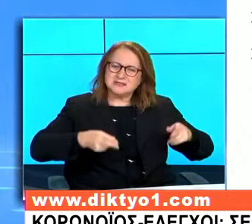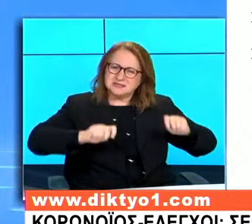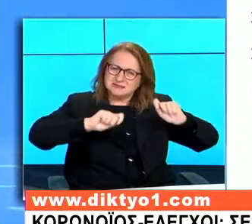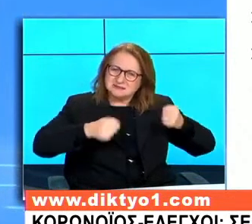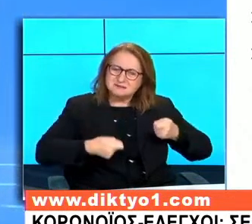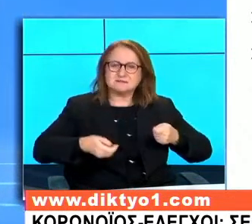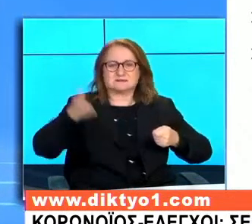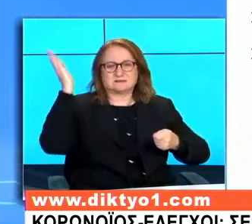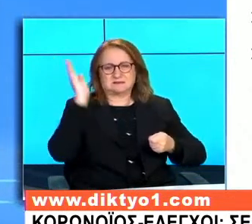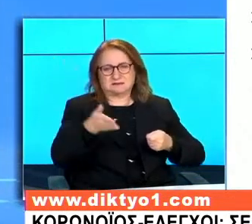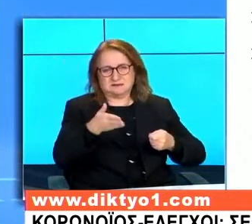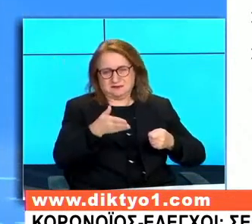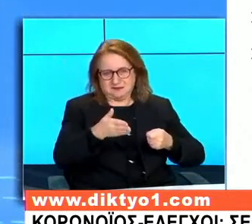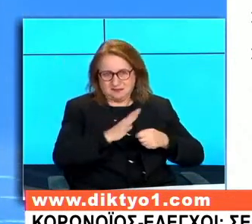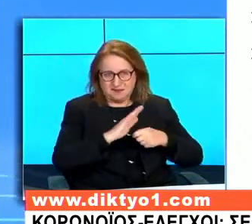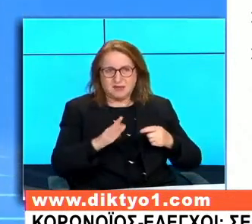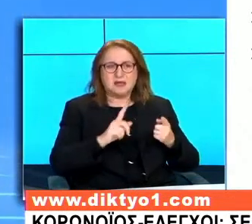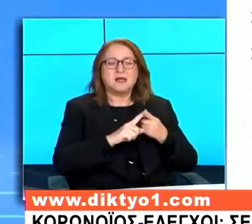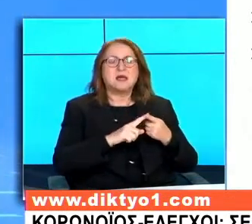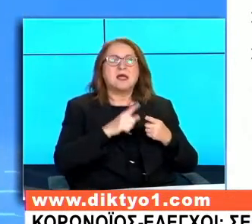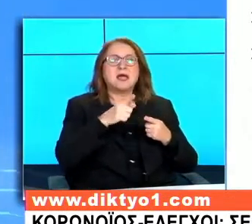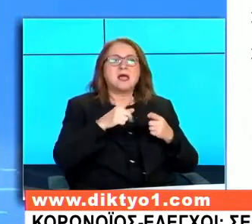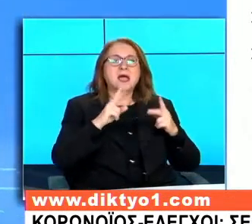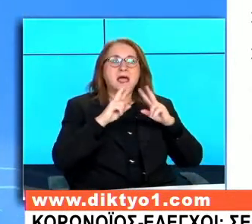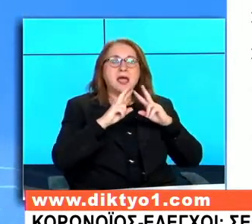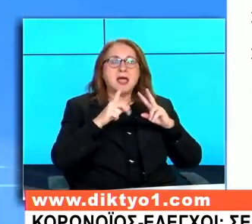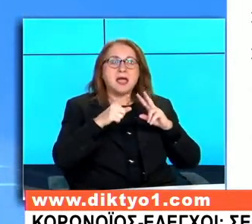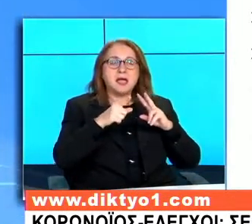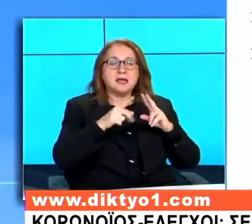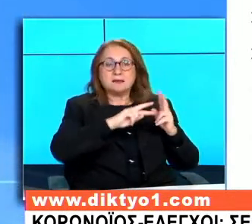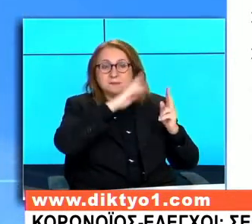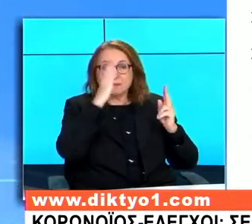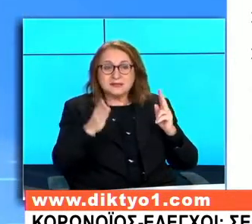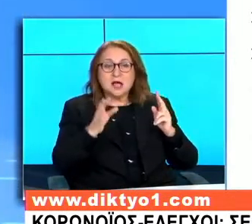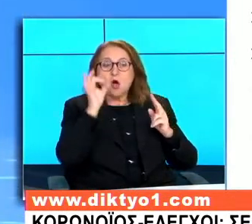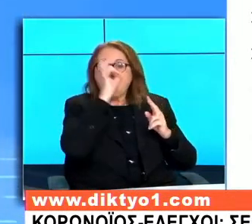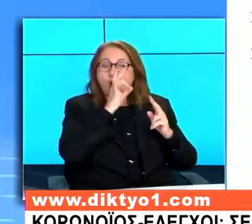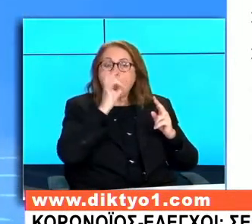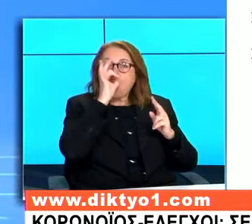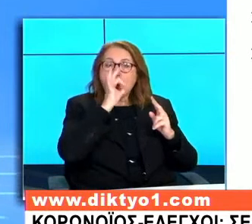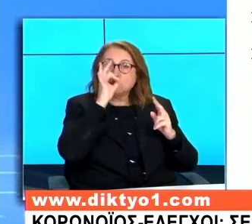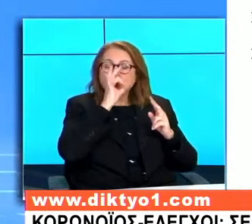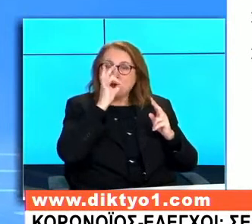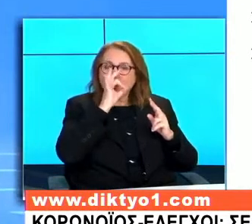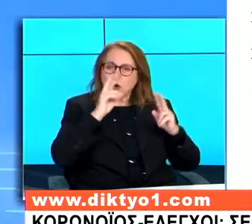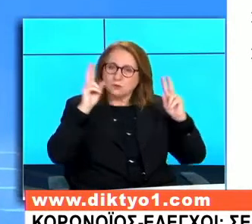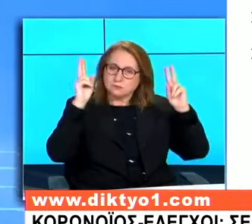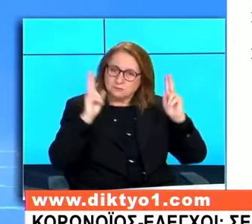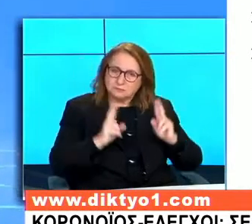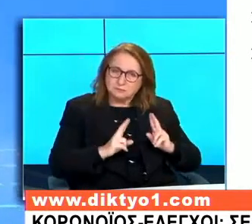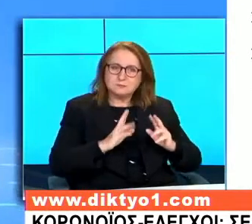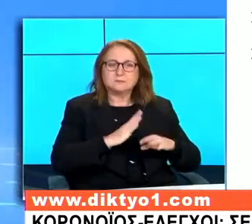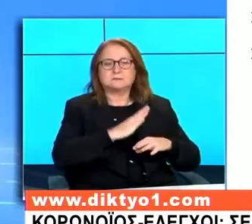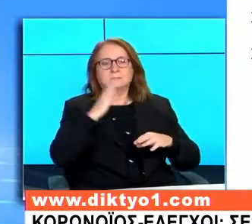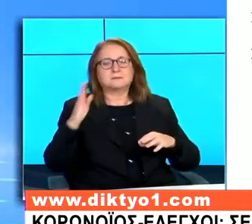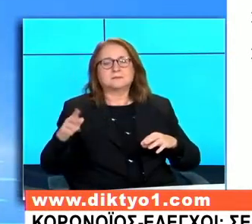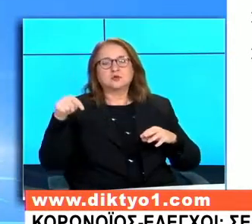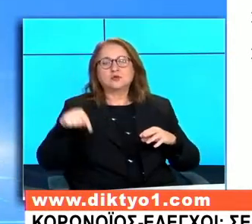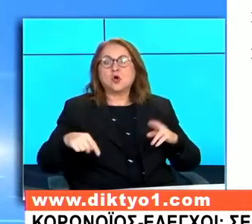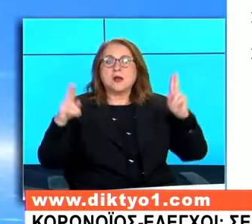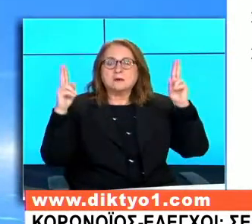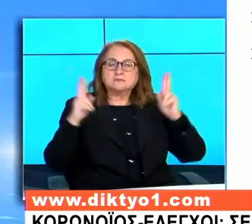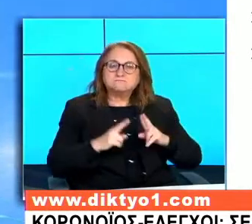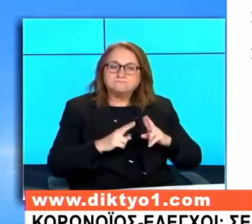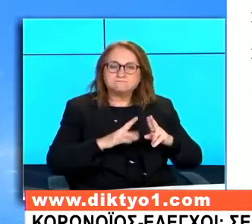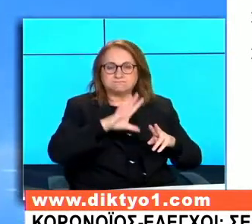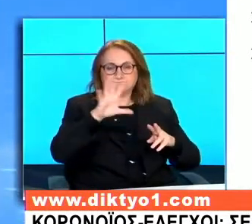20.509 πιστοποιητικά εμβολιασμού ή νόσησης με την εφαρμογή COVID-FreeGR. Το ίδιο και οι υπόλοιποι φορείς. Έχουμε πολύ βάρος